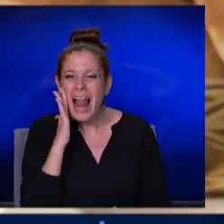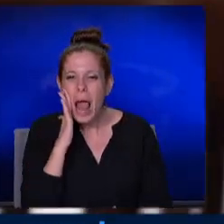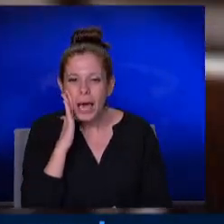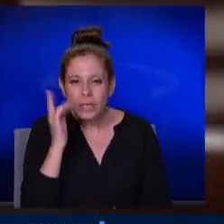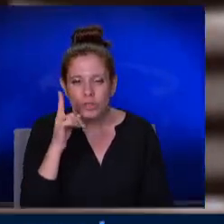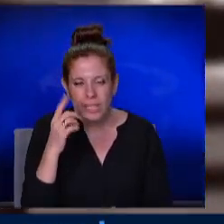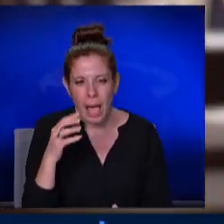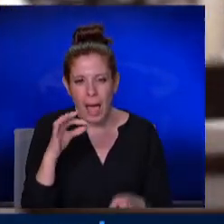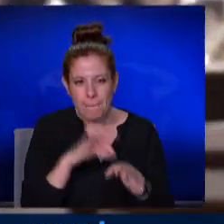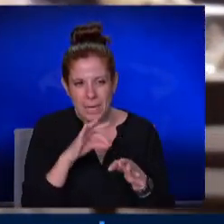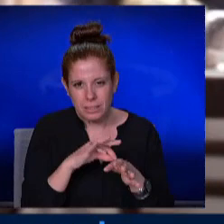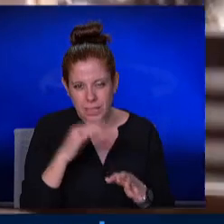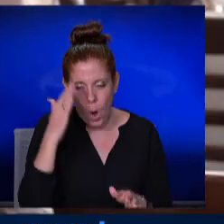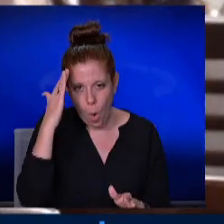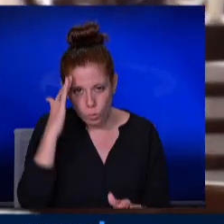ראש.